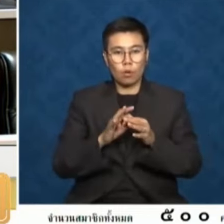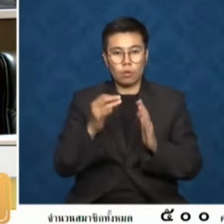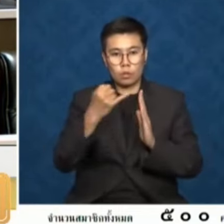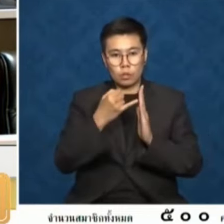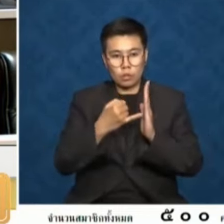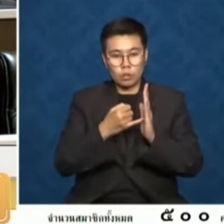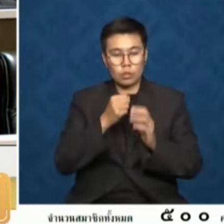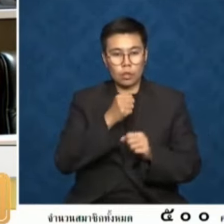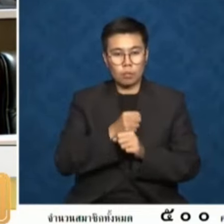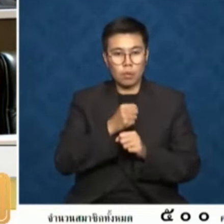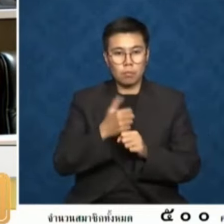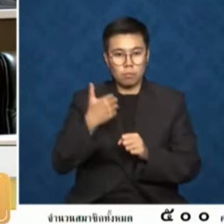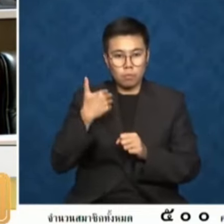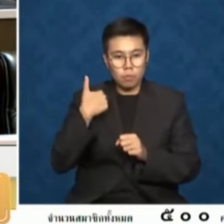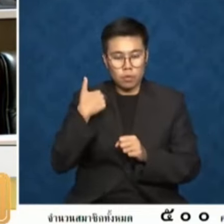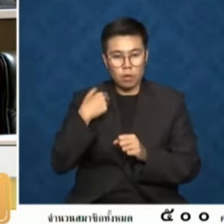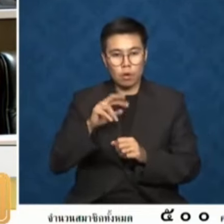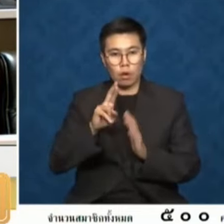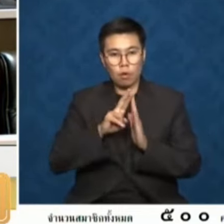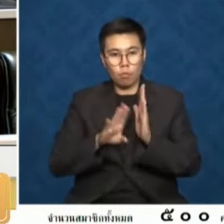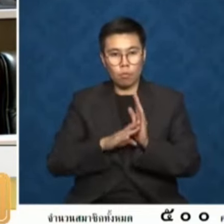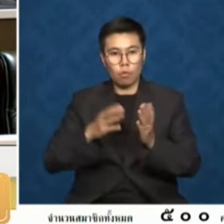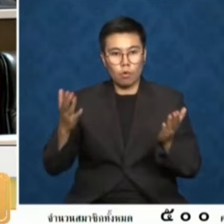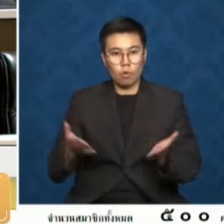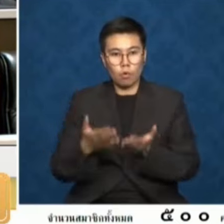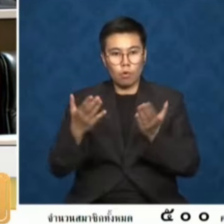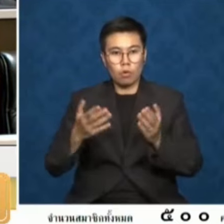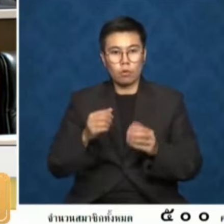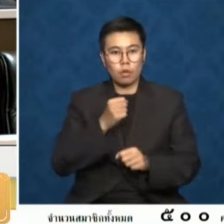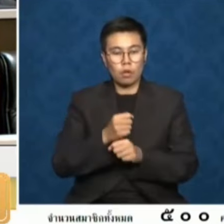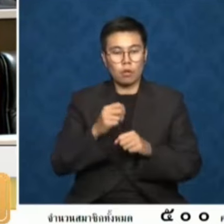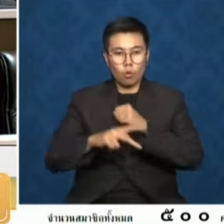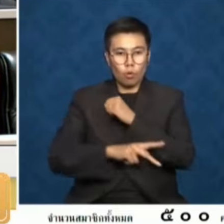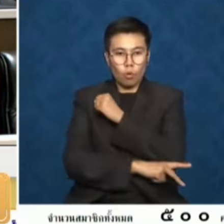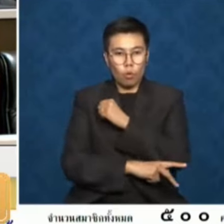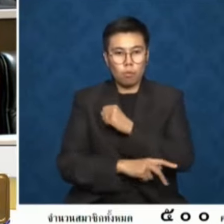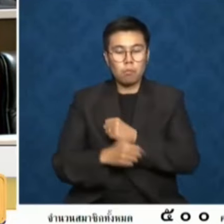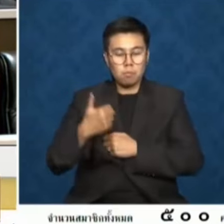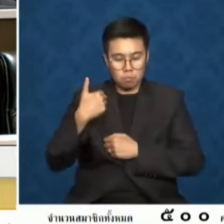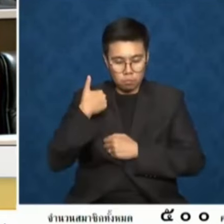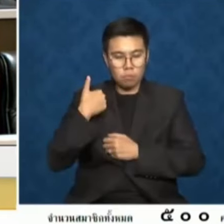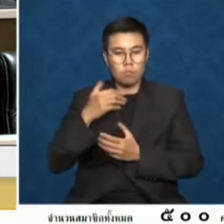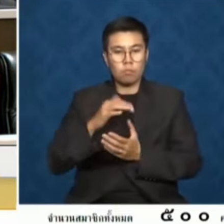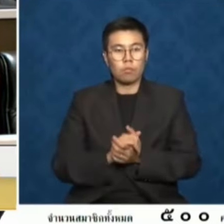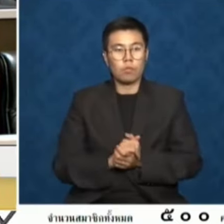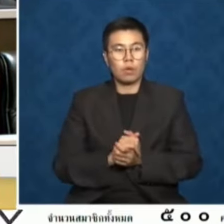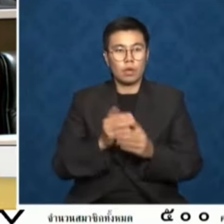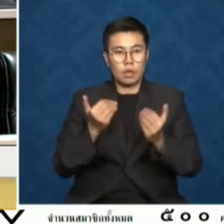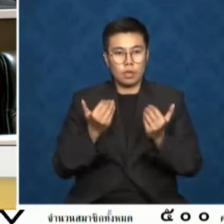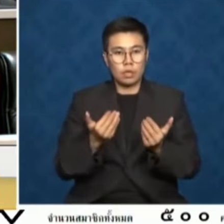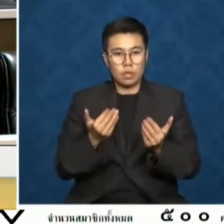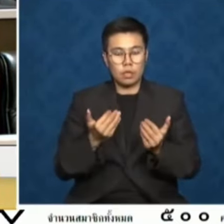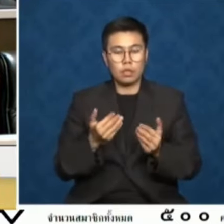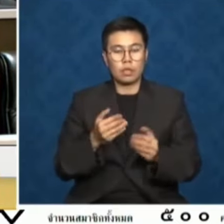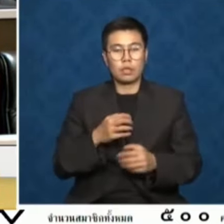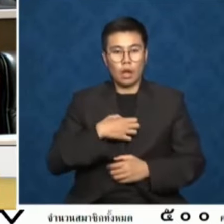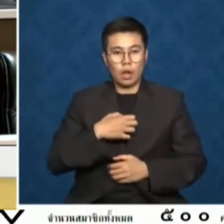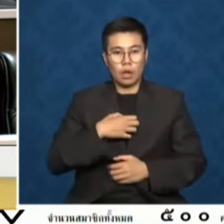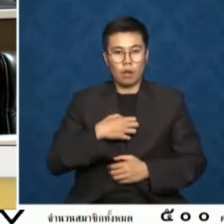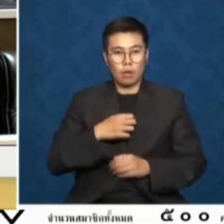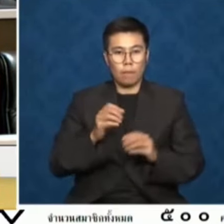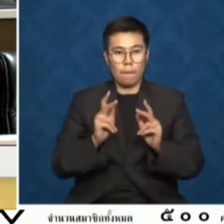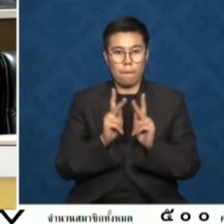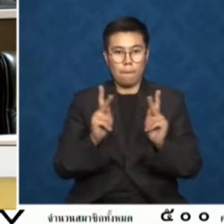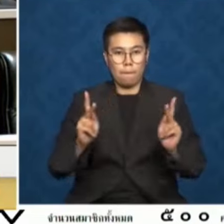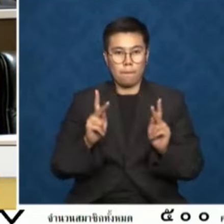ให้เกิดระบบอุปถัมภ์และมีการทุจริตอย่างกว้างขวางทั้งนี้จึงควรกำหนดให้คณะกรรมการกลางข้